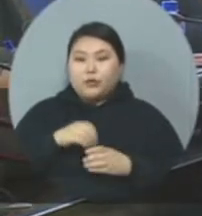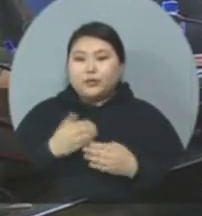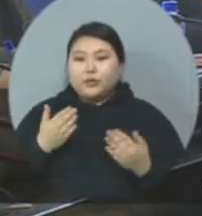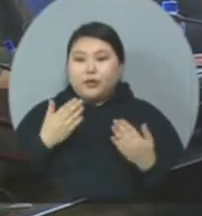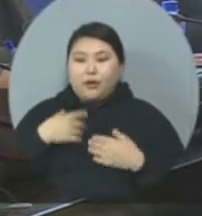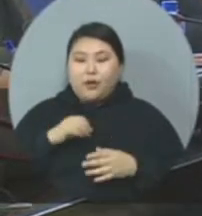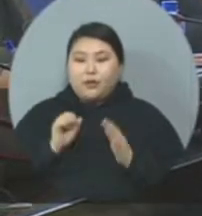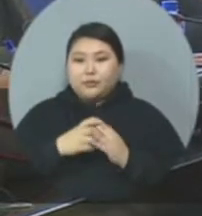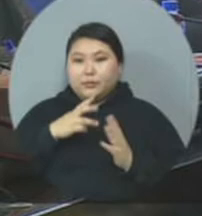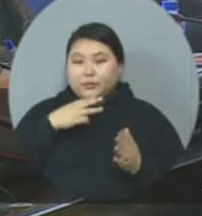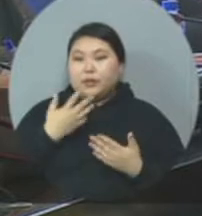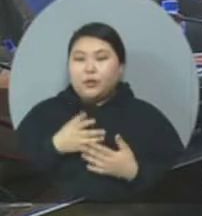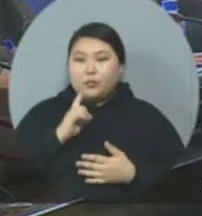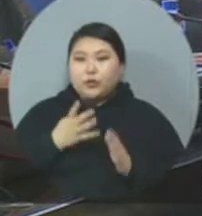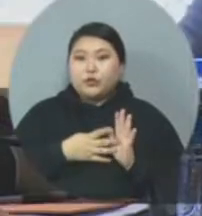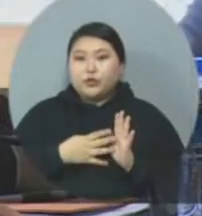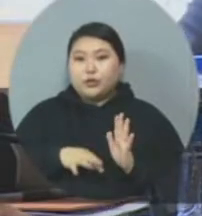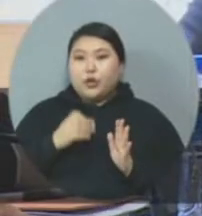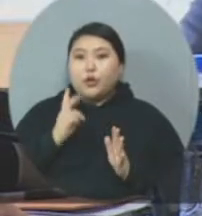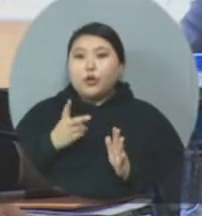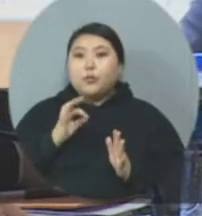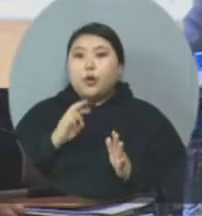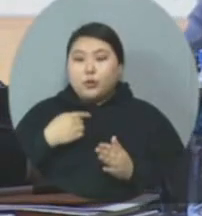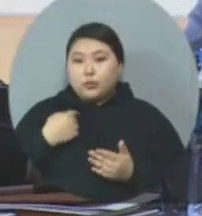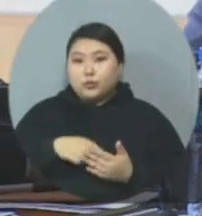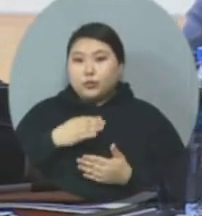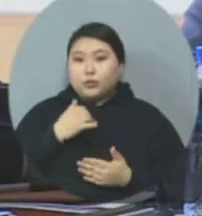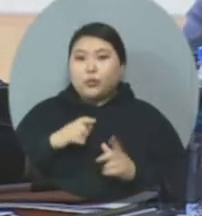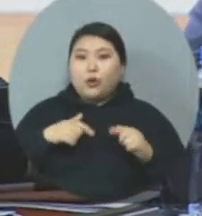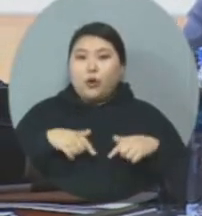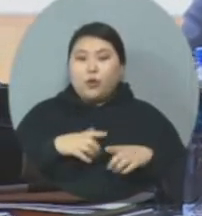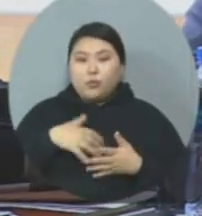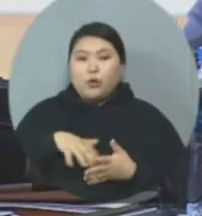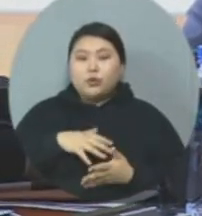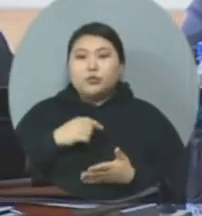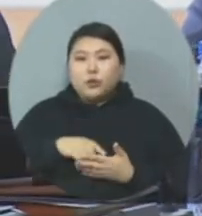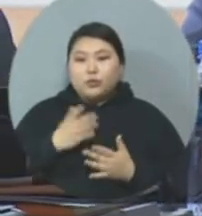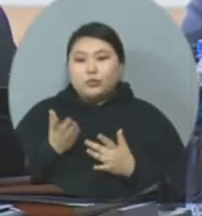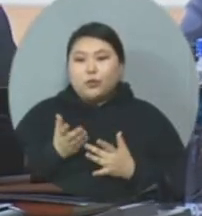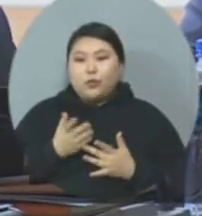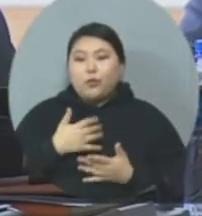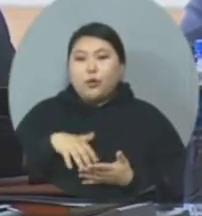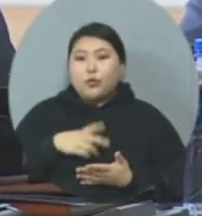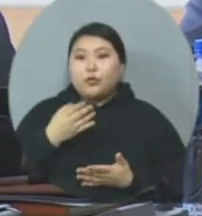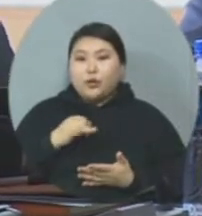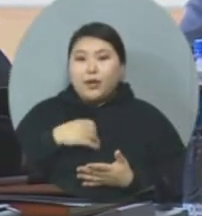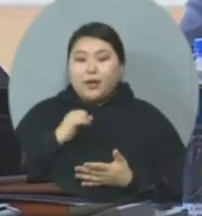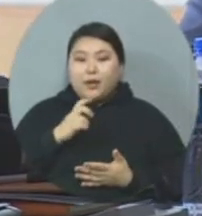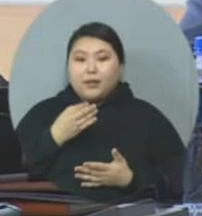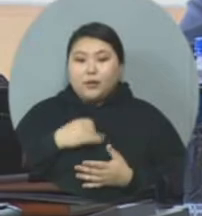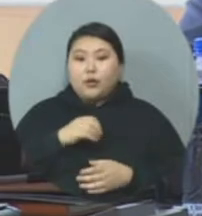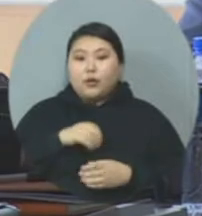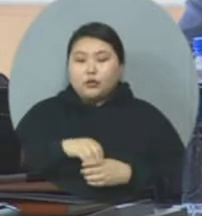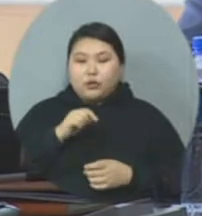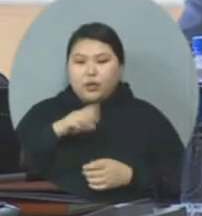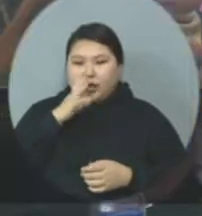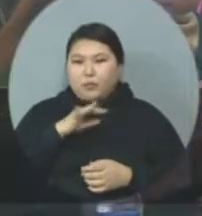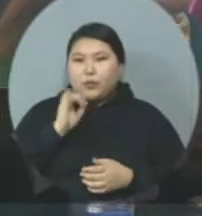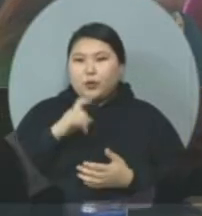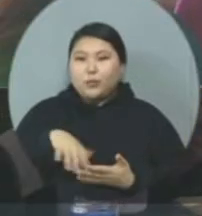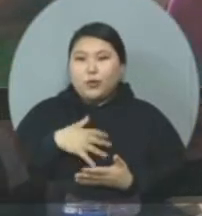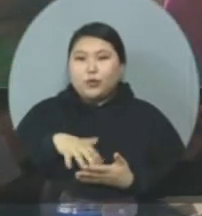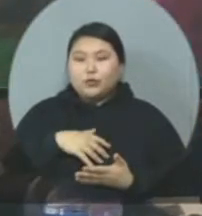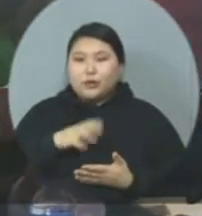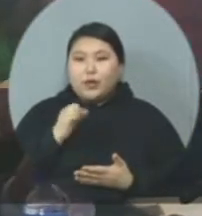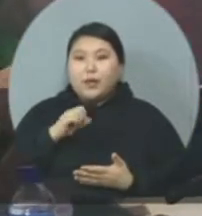онцлон хэллээ. 1990-аас 2000 он хүртэл туул голын бохирдлын хэмжээ дунд зэргийн бохирдлоо гэдэг англилд ордог байсан бол одоо маш их бохирдлоо гэдэг